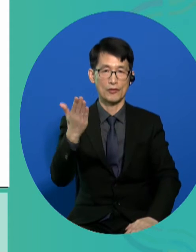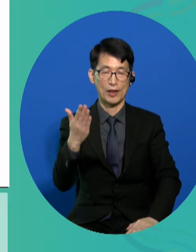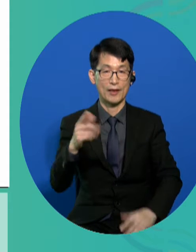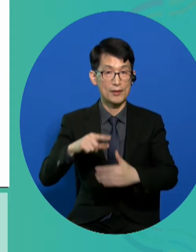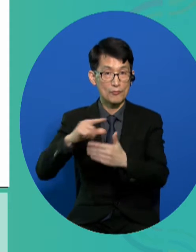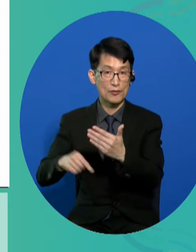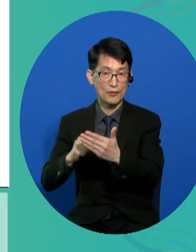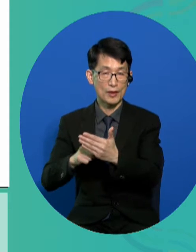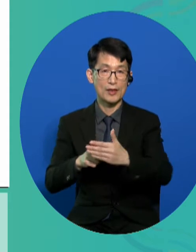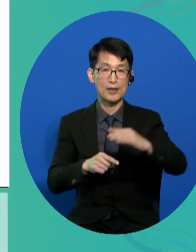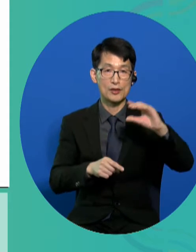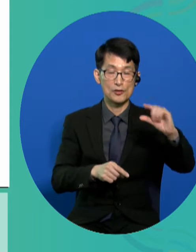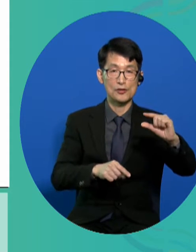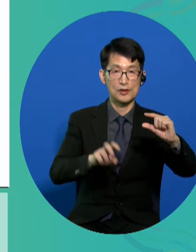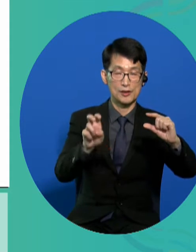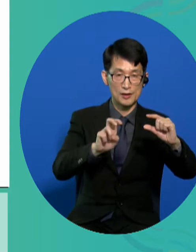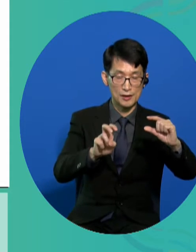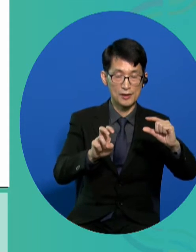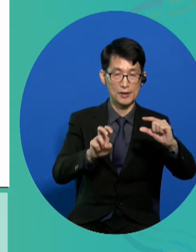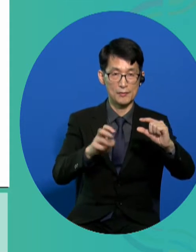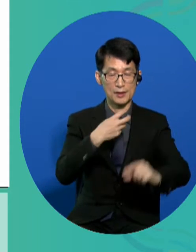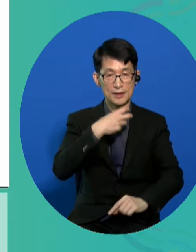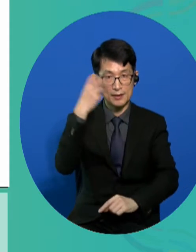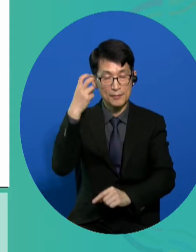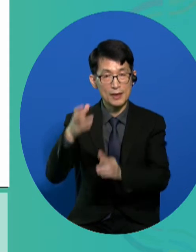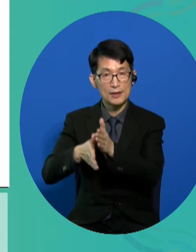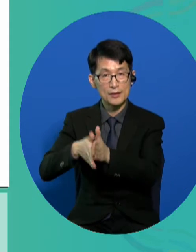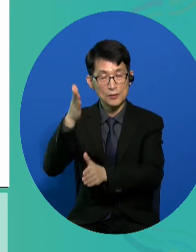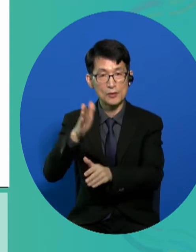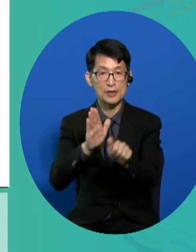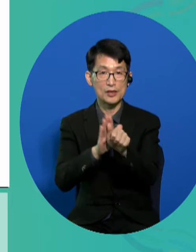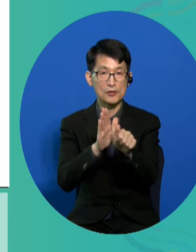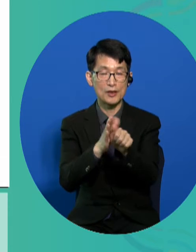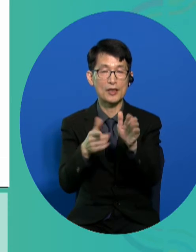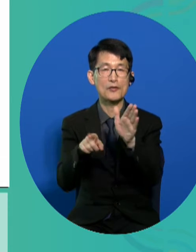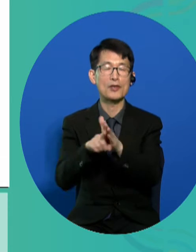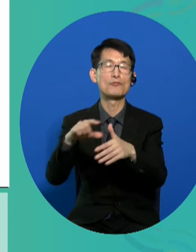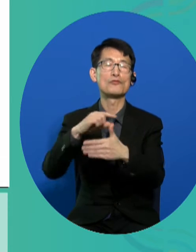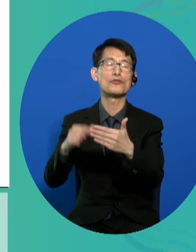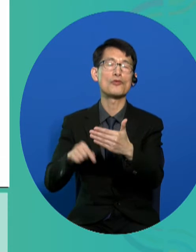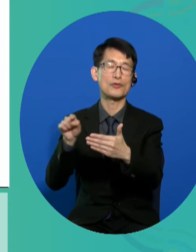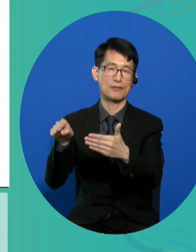프로그램은 G20 스마트시티 접근성 정책을 채택하는 데 도움을 드리는 프로그램입니다.